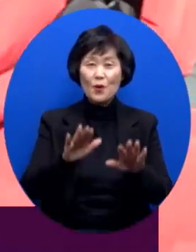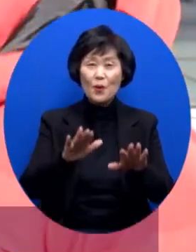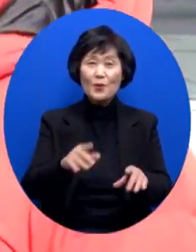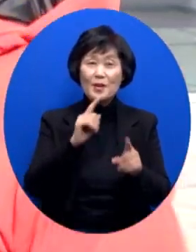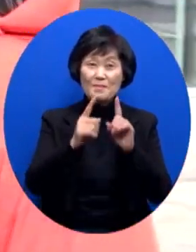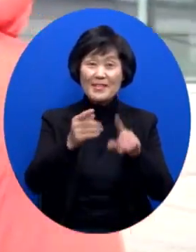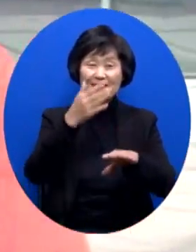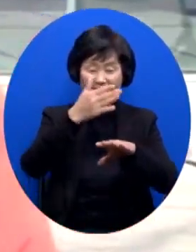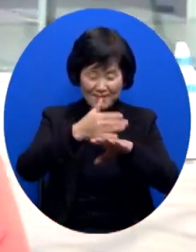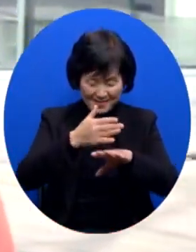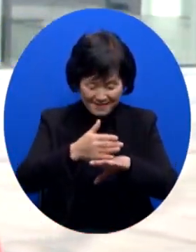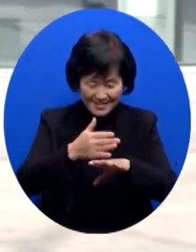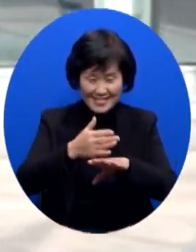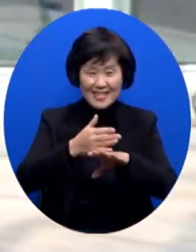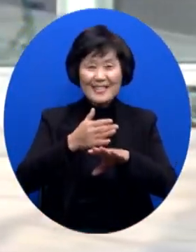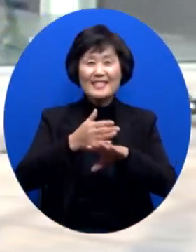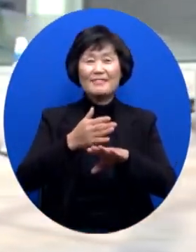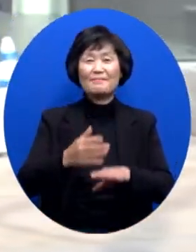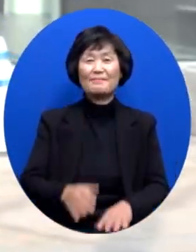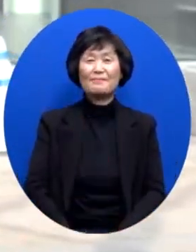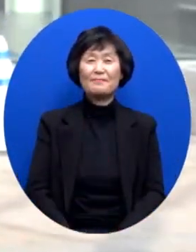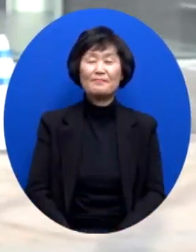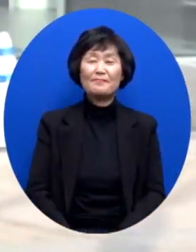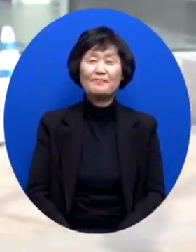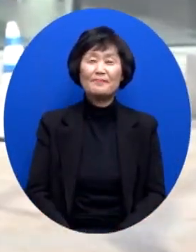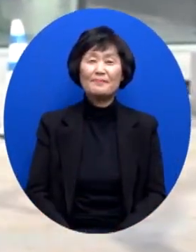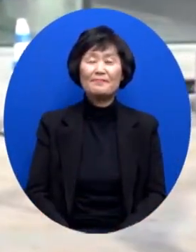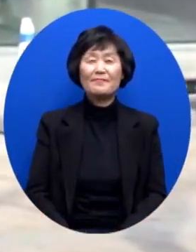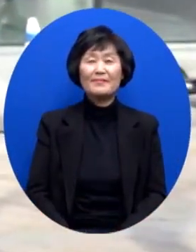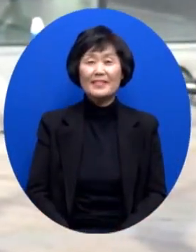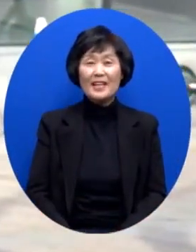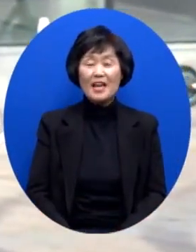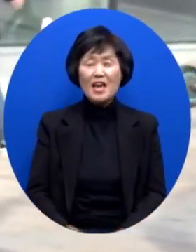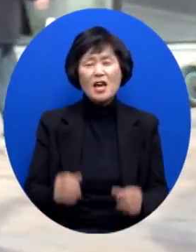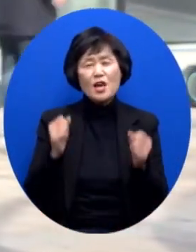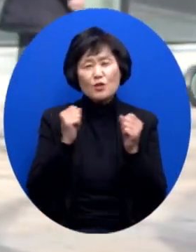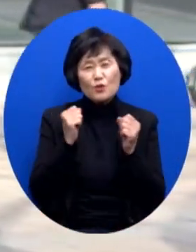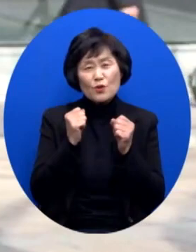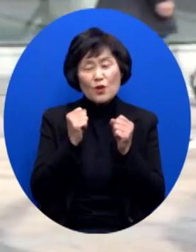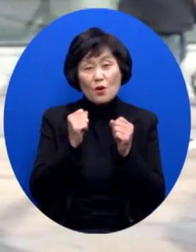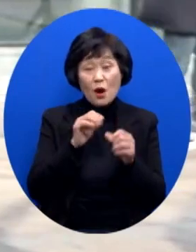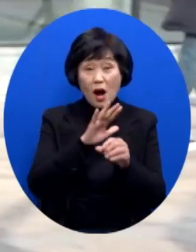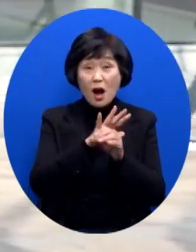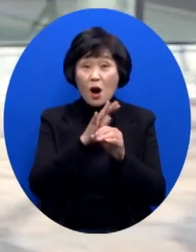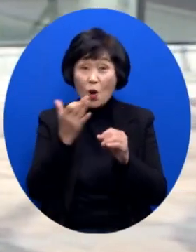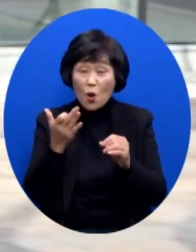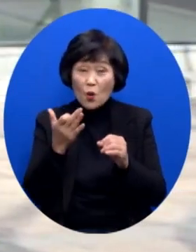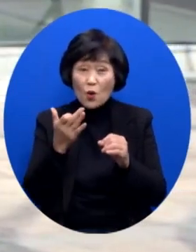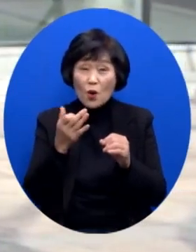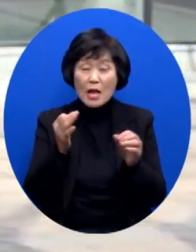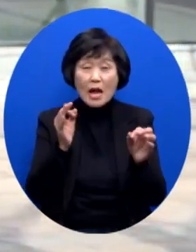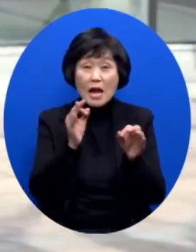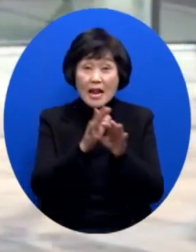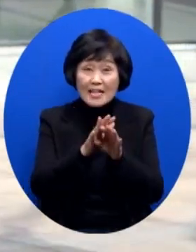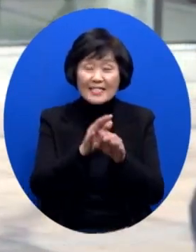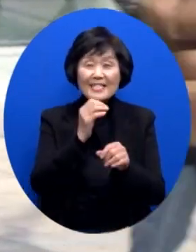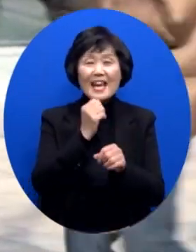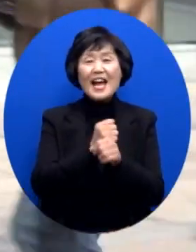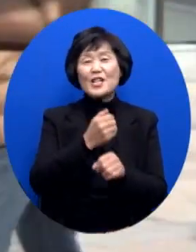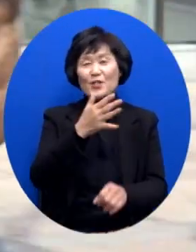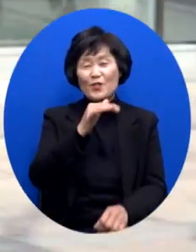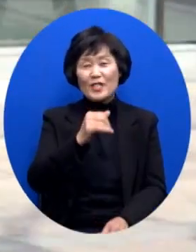감사합니다. 고맙습니다. 네, 추위와 코로나를 녹이는 종소리가 울려 퍼지는 서울